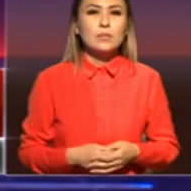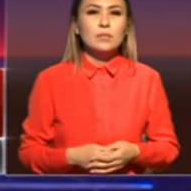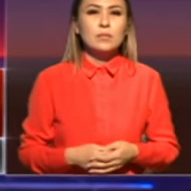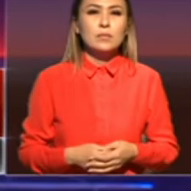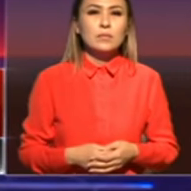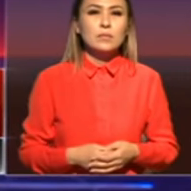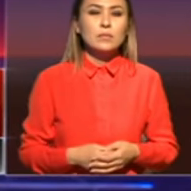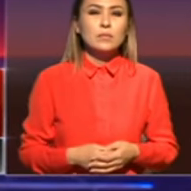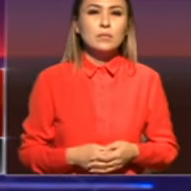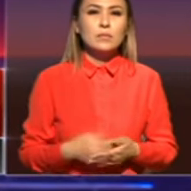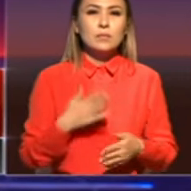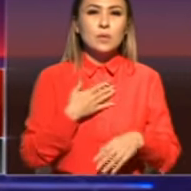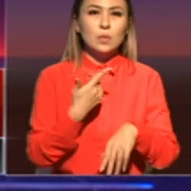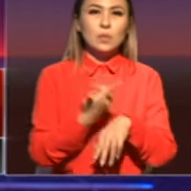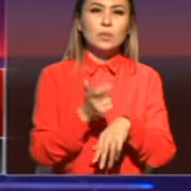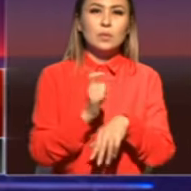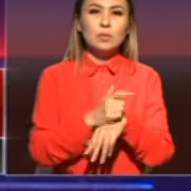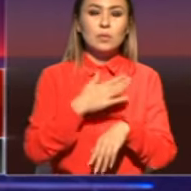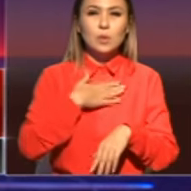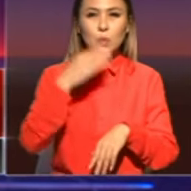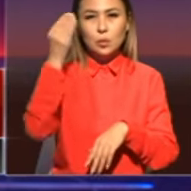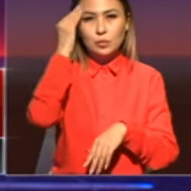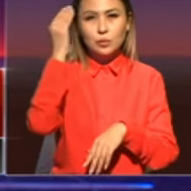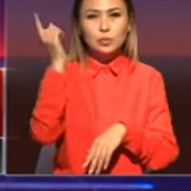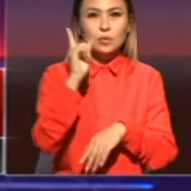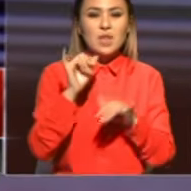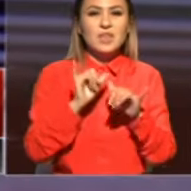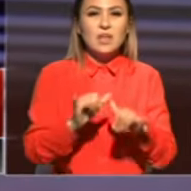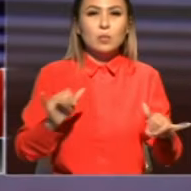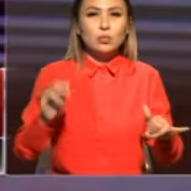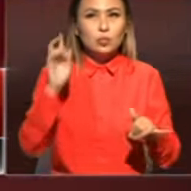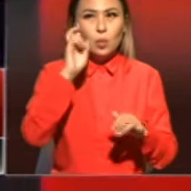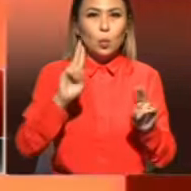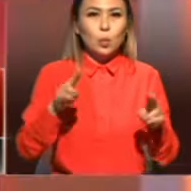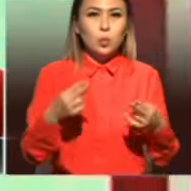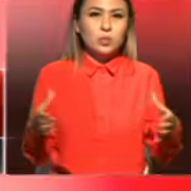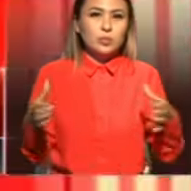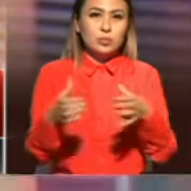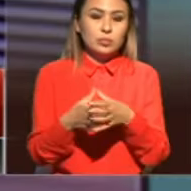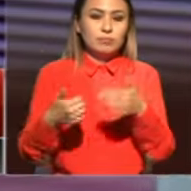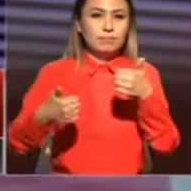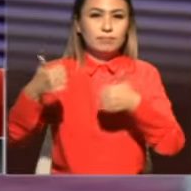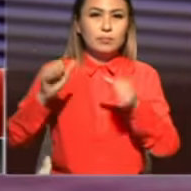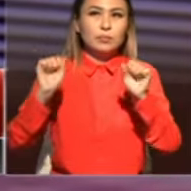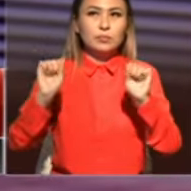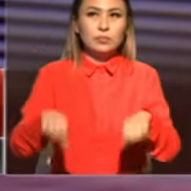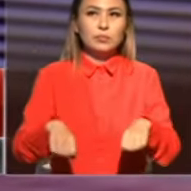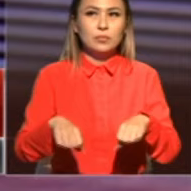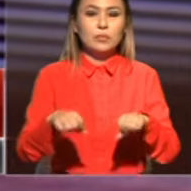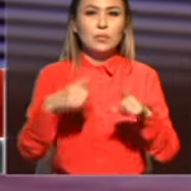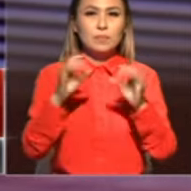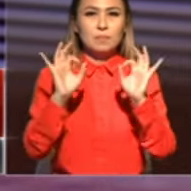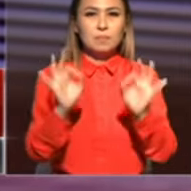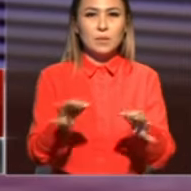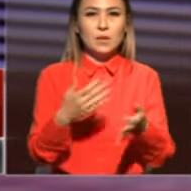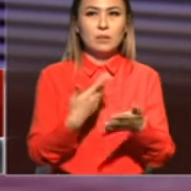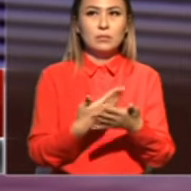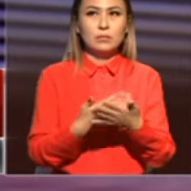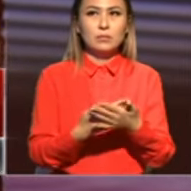мен өте қалай деймін, менің ойымша біз дамушы елдер клубы бар ғой, солармен салыстырған жөн деп санаймын мысалы. Сонда дұрыс болады. Ол жерде